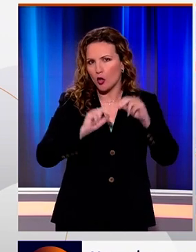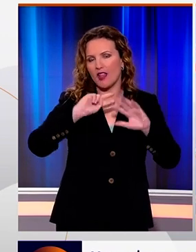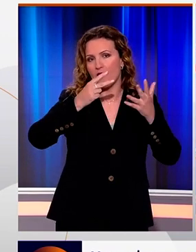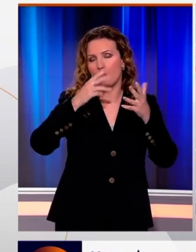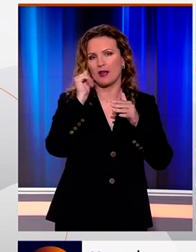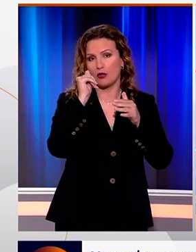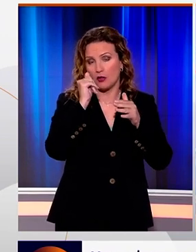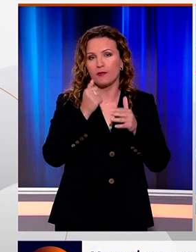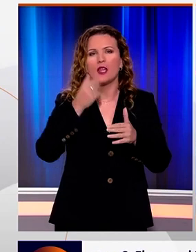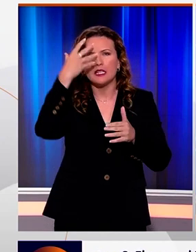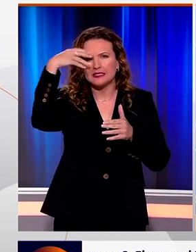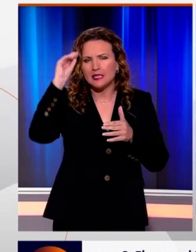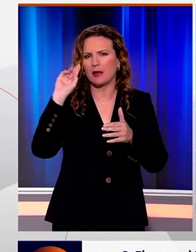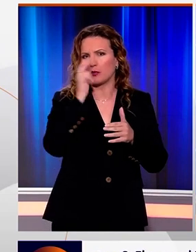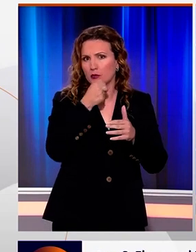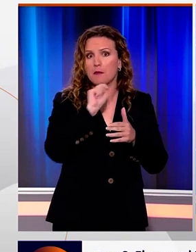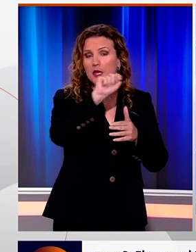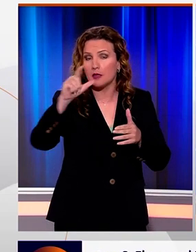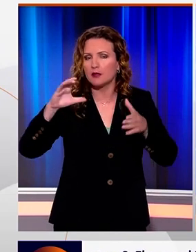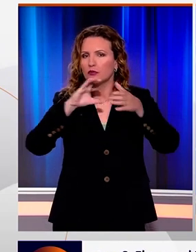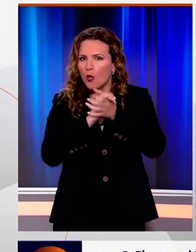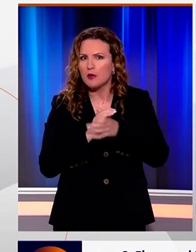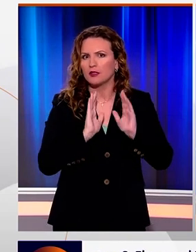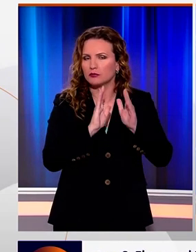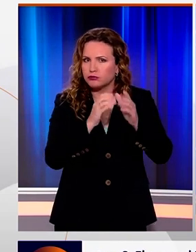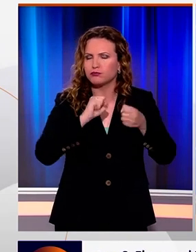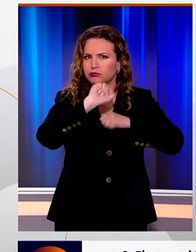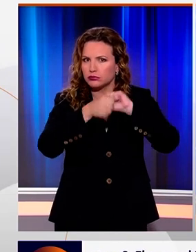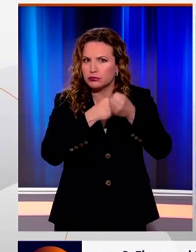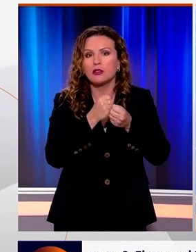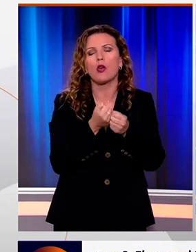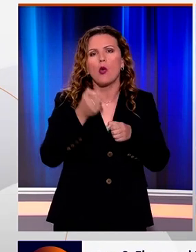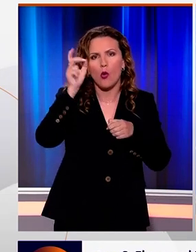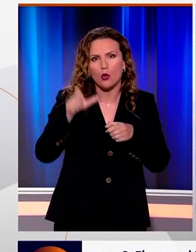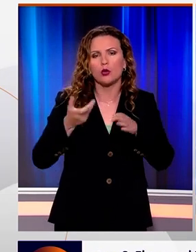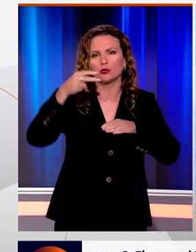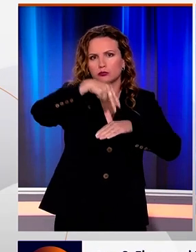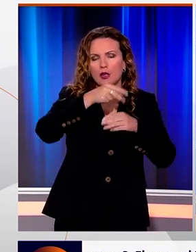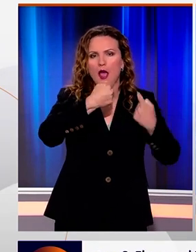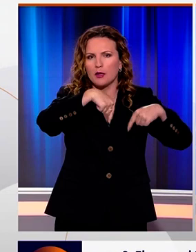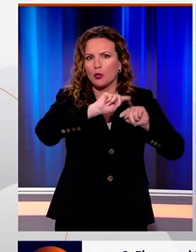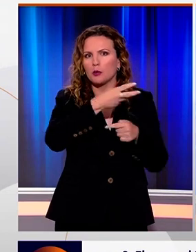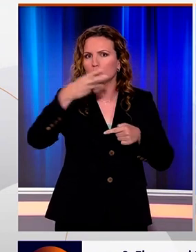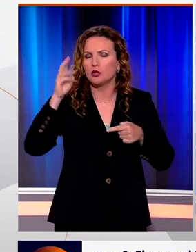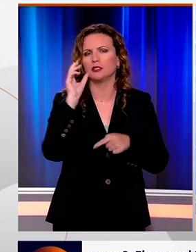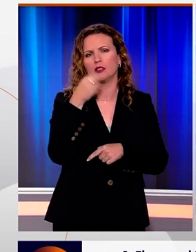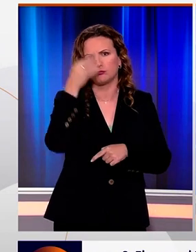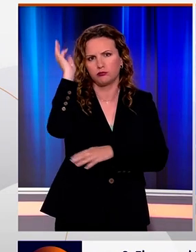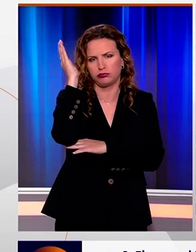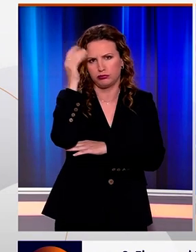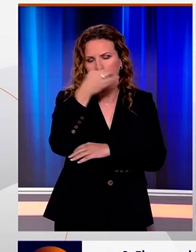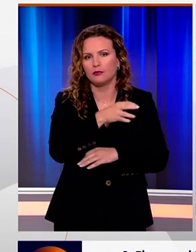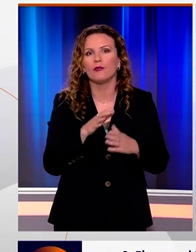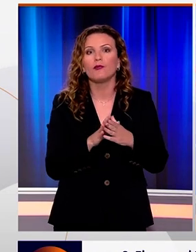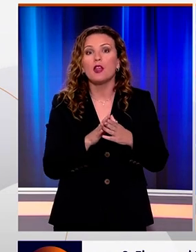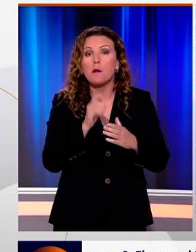μήνυμα συστράτευσης και αισιοδοξίας απίφθινε ο Πρωθυπουργός Αλέξης Τσίπρας από το βήμα της Κεντρικής Επιτροπής του ΣΥΡΙΖΑ. Το πολιτικό θερμόμετρο